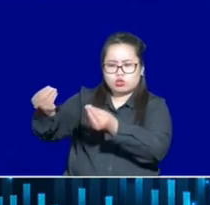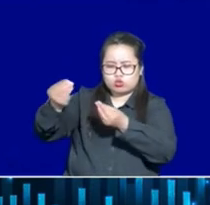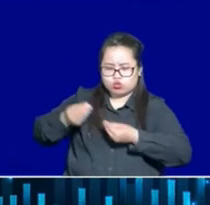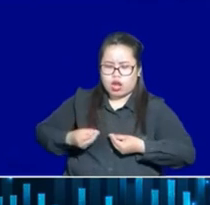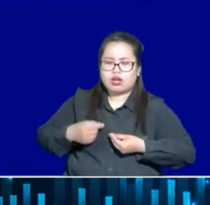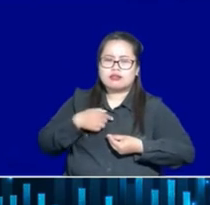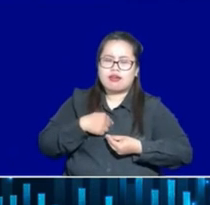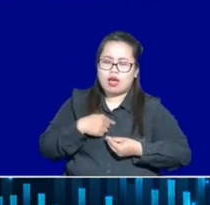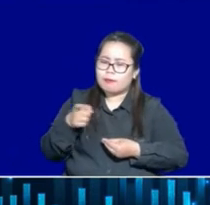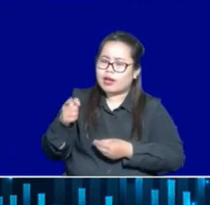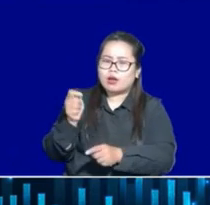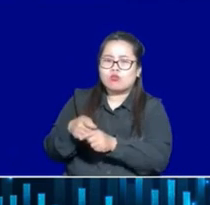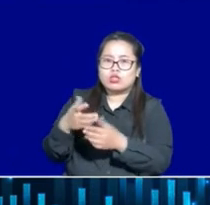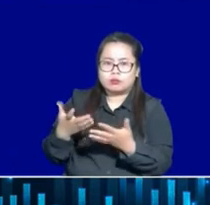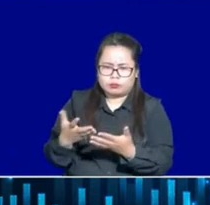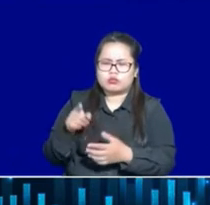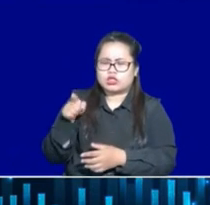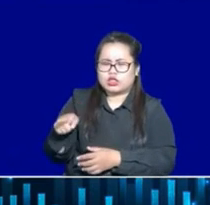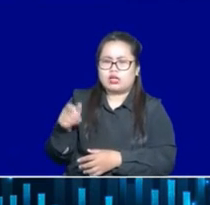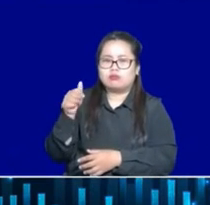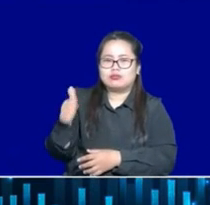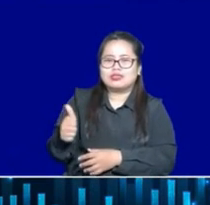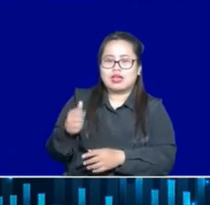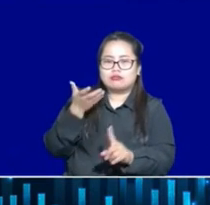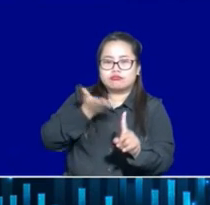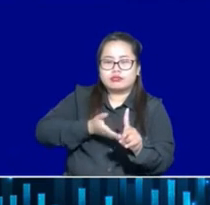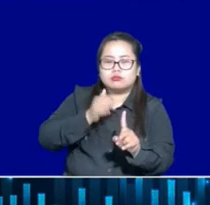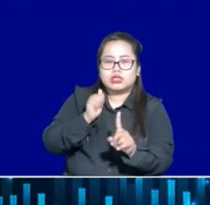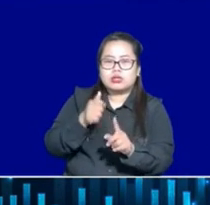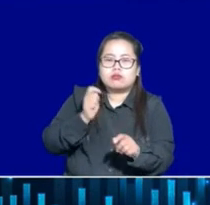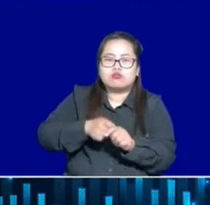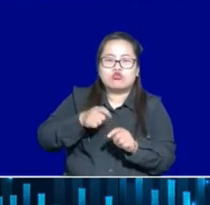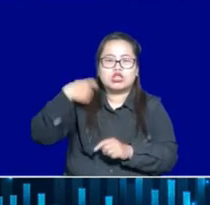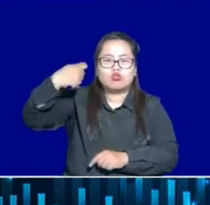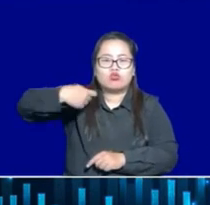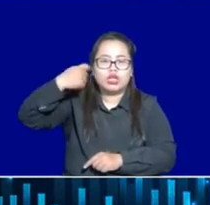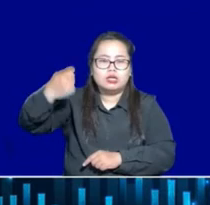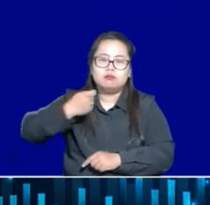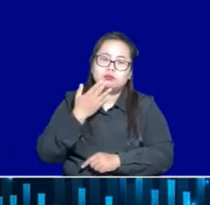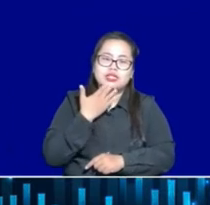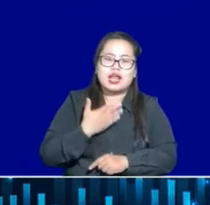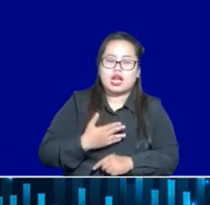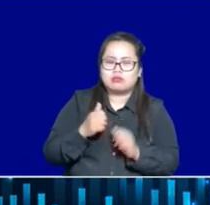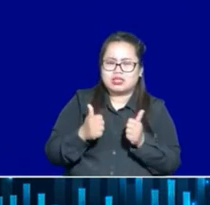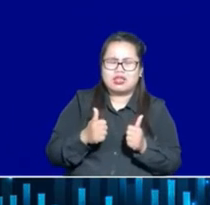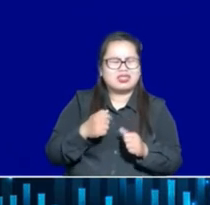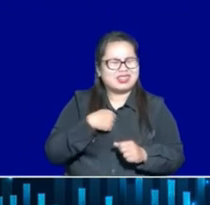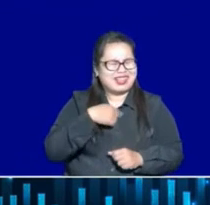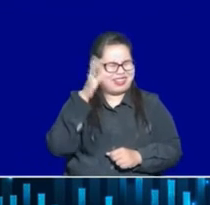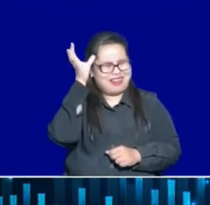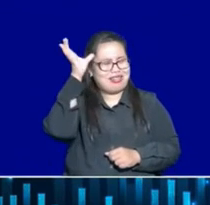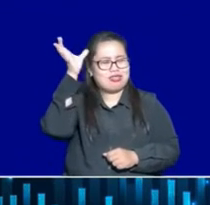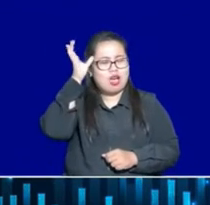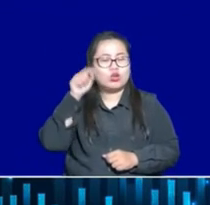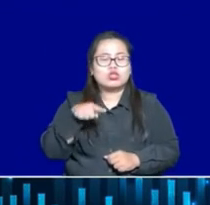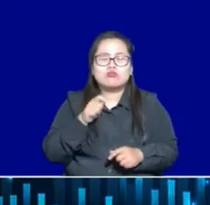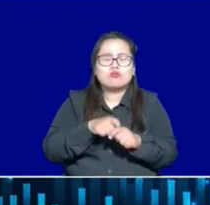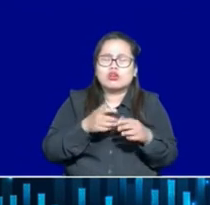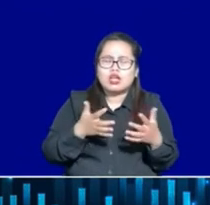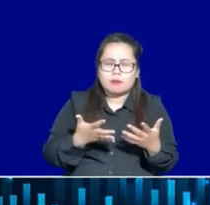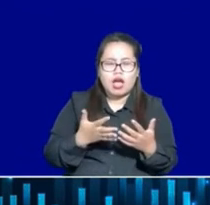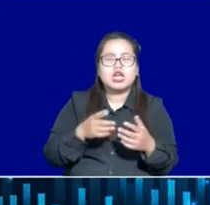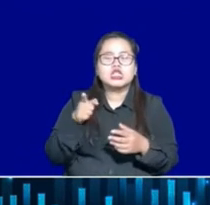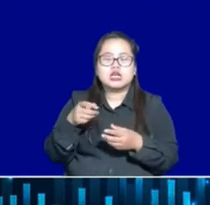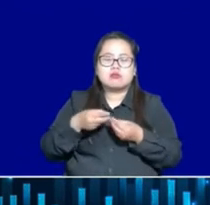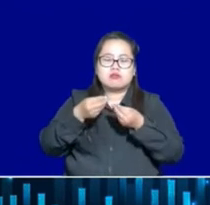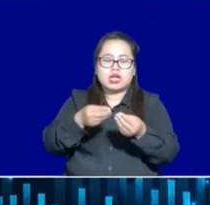buat. Dia sudah bisa bikin film-film kecil. Saya sendiri gak ngerti dia gimana dia bikin. Kasih nama